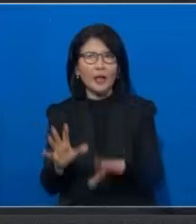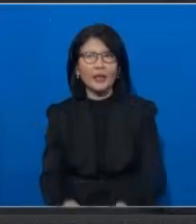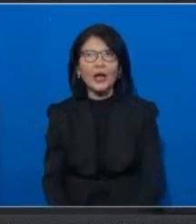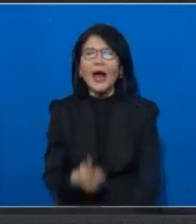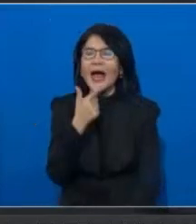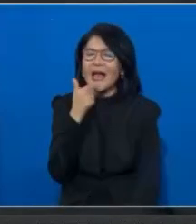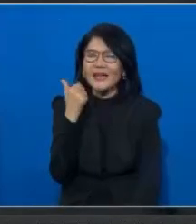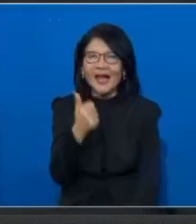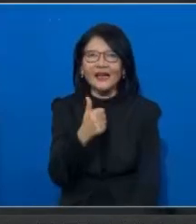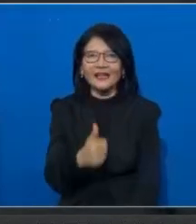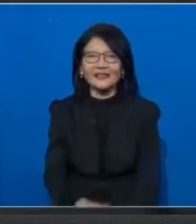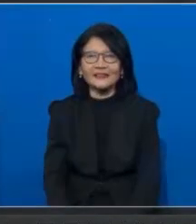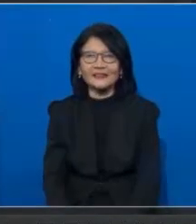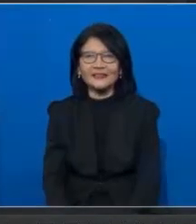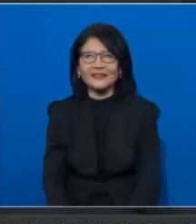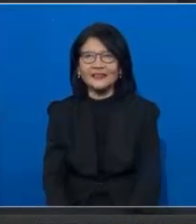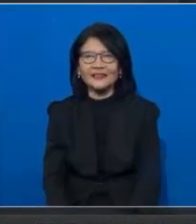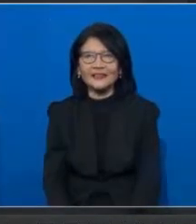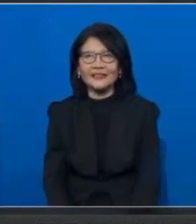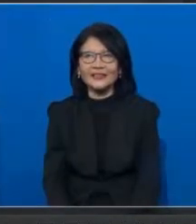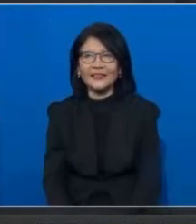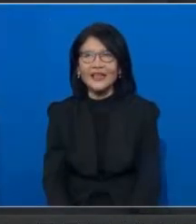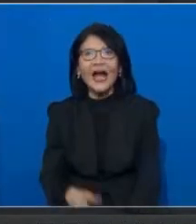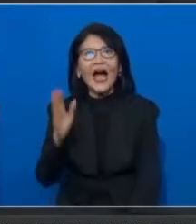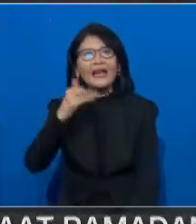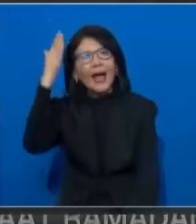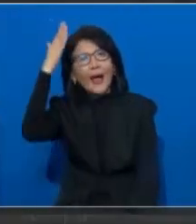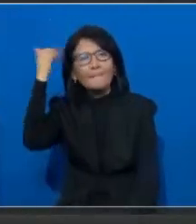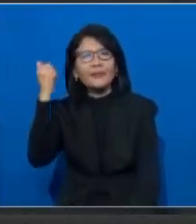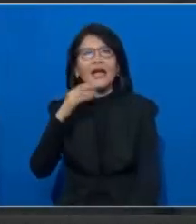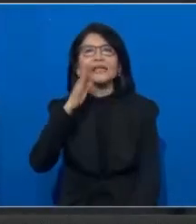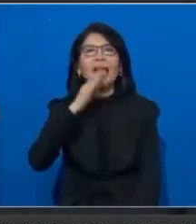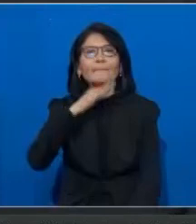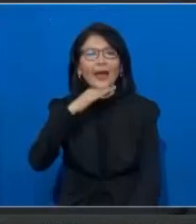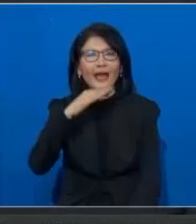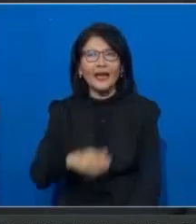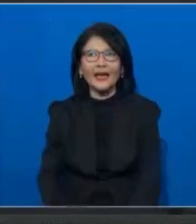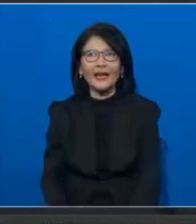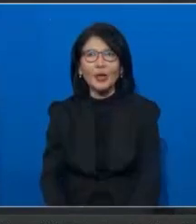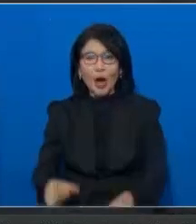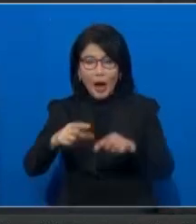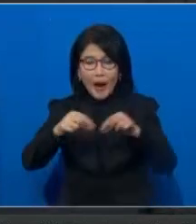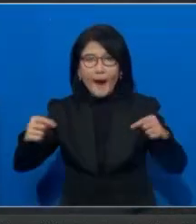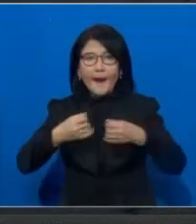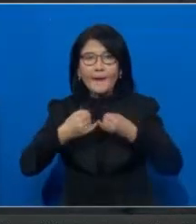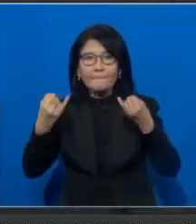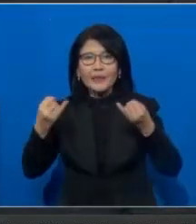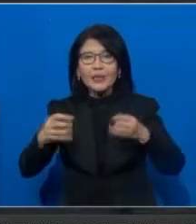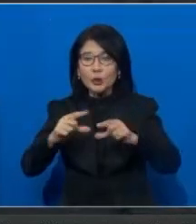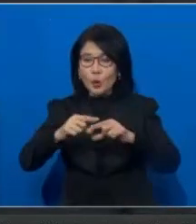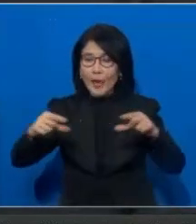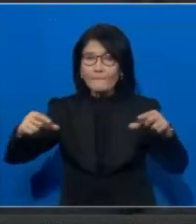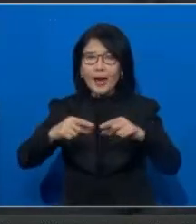Enak sih, unik ya. Unik, kenapa? Apalagi ada chili oilnya kan ya, pakai chili oil juga. Terus mie-nya lebar-lebar karena mie sobek kali ya,